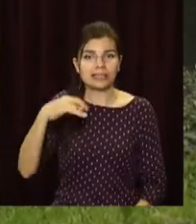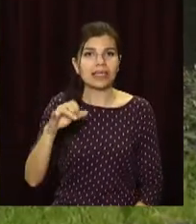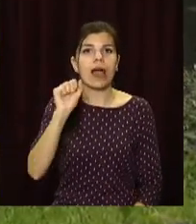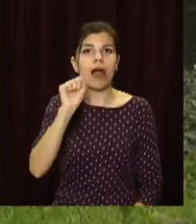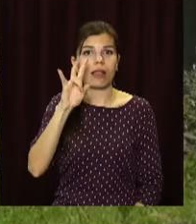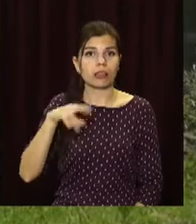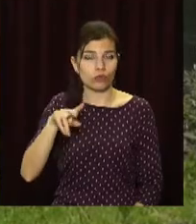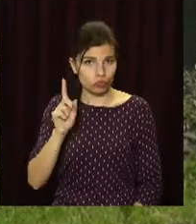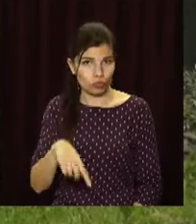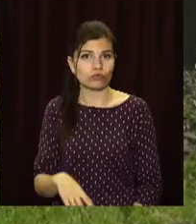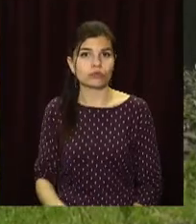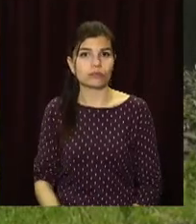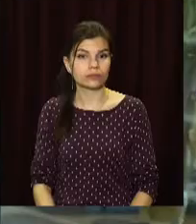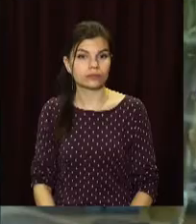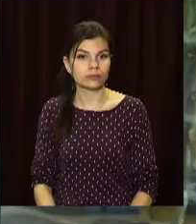АНД районах.